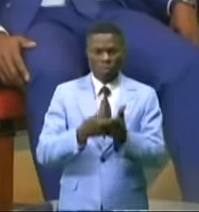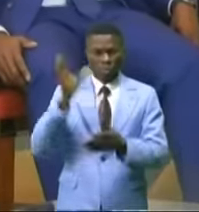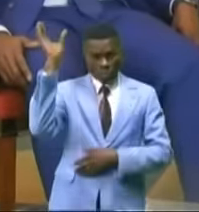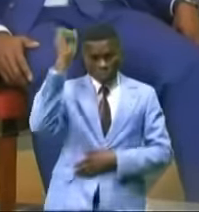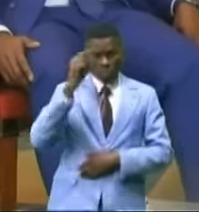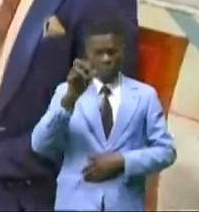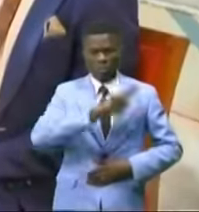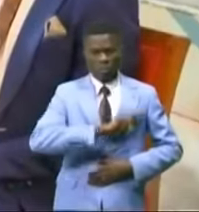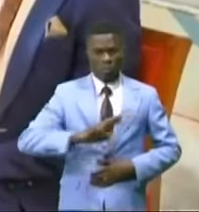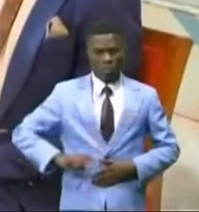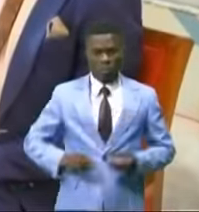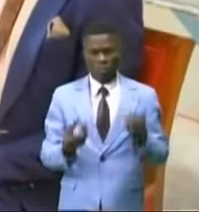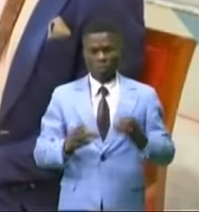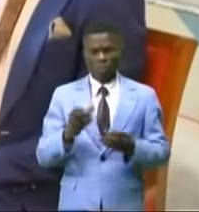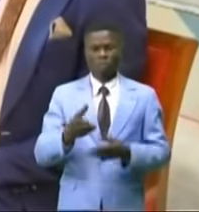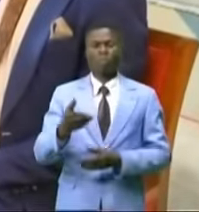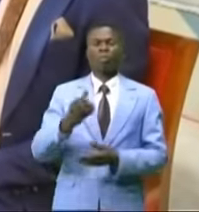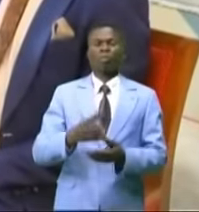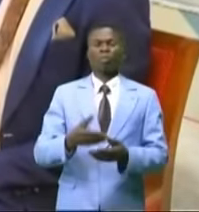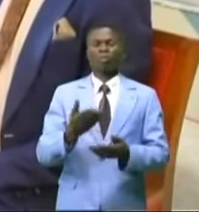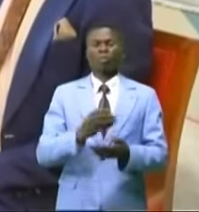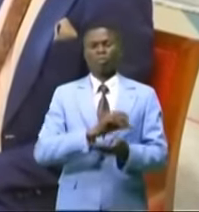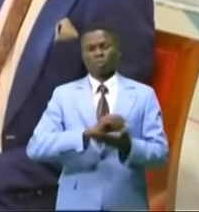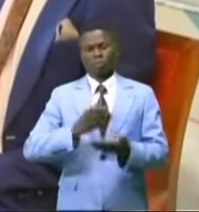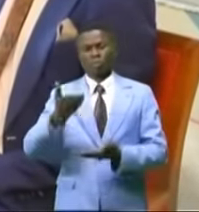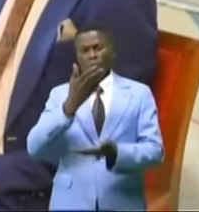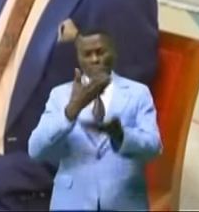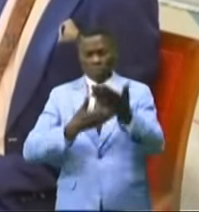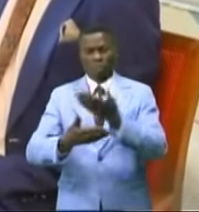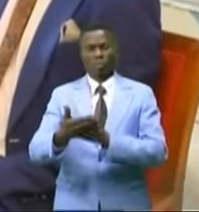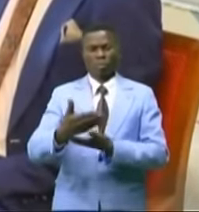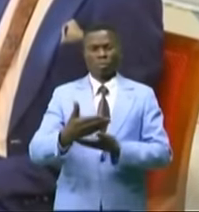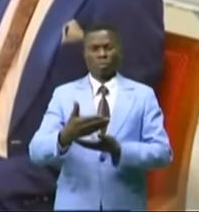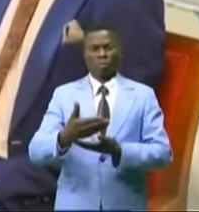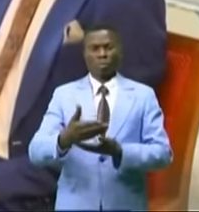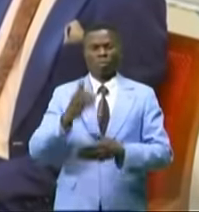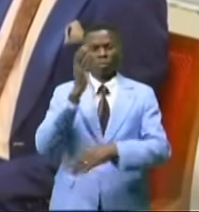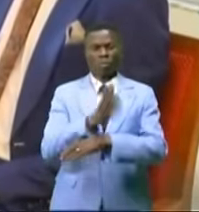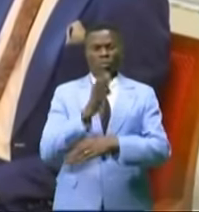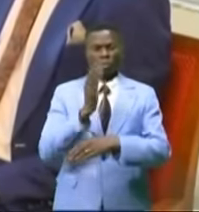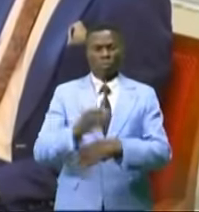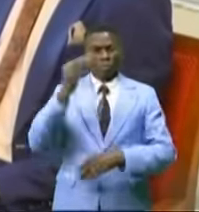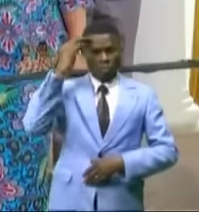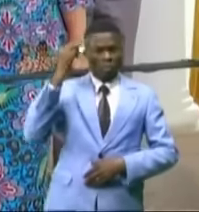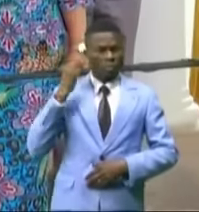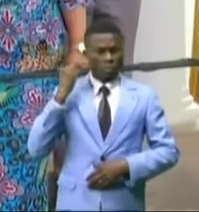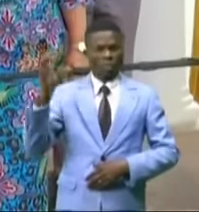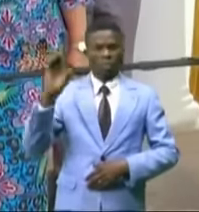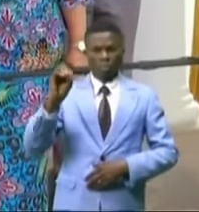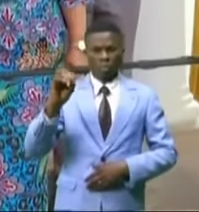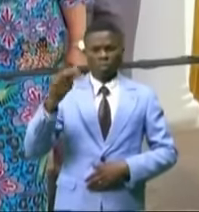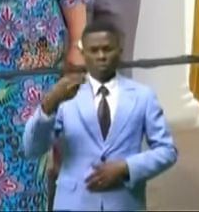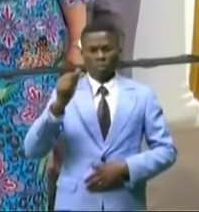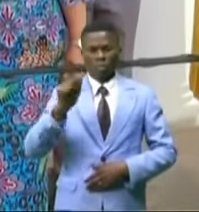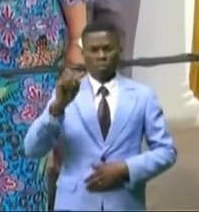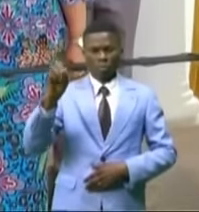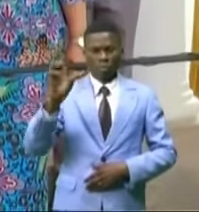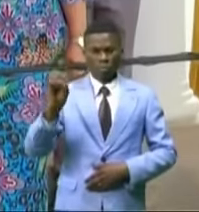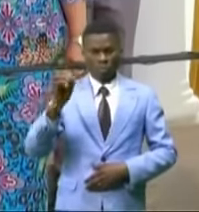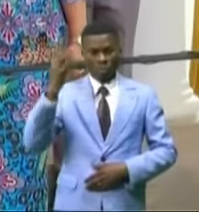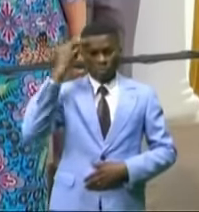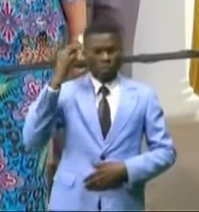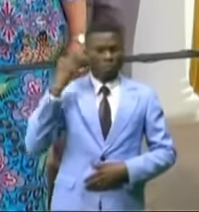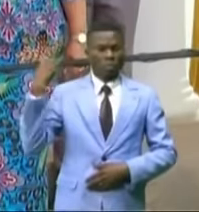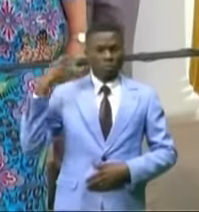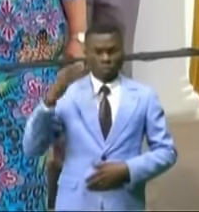la RDC a cédé la présidence tournante du Conseil des ministres de l'OADA au Sénégal. La ministre d'État à la Justice, Rose Mutombo,